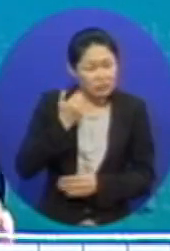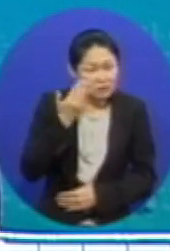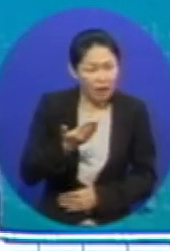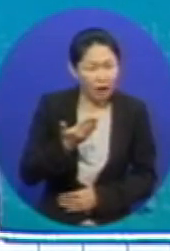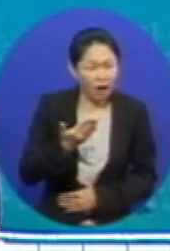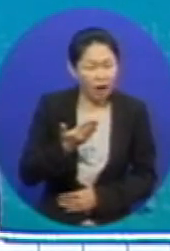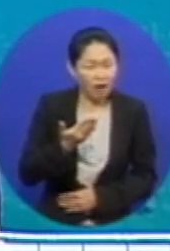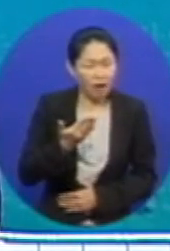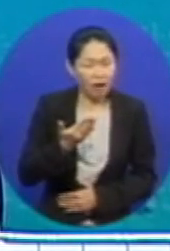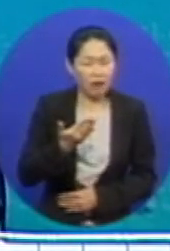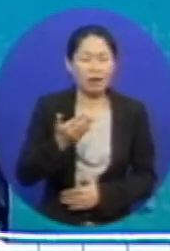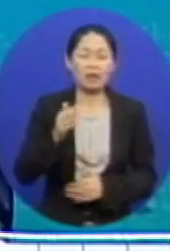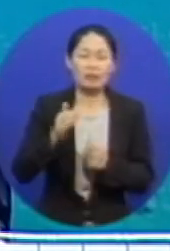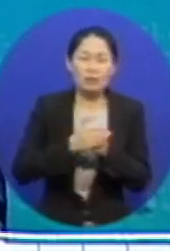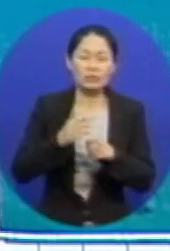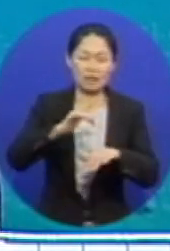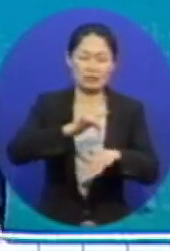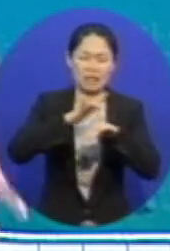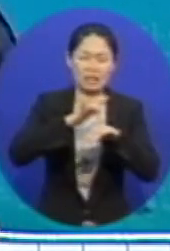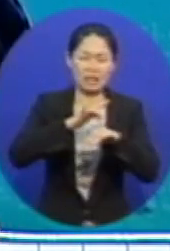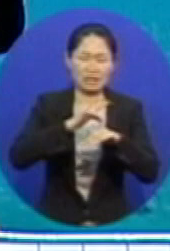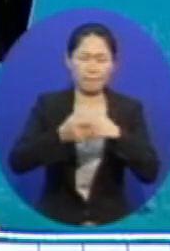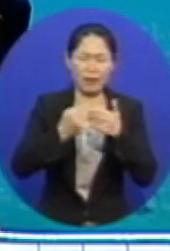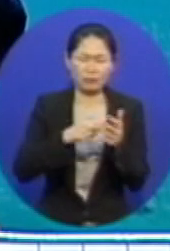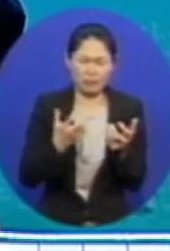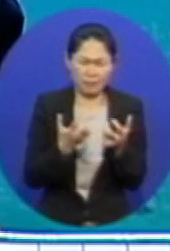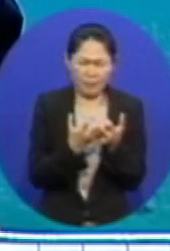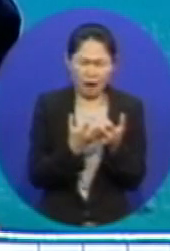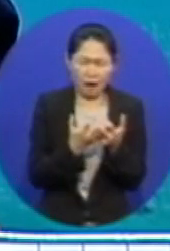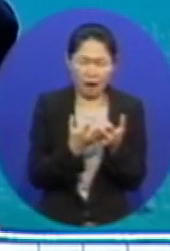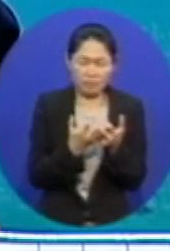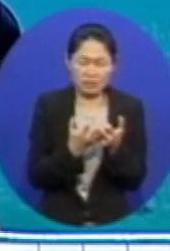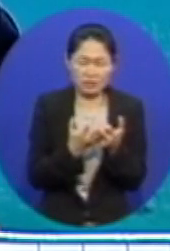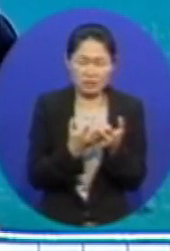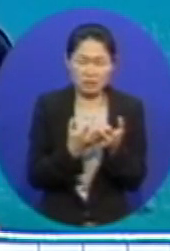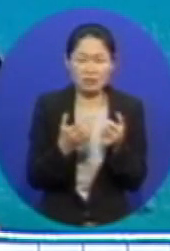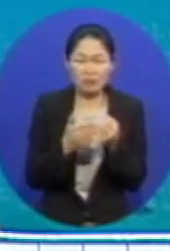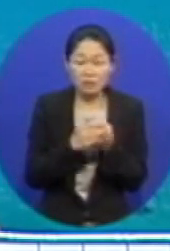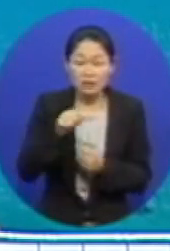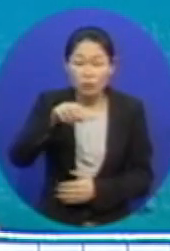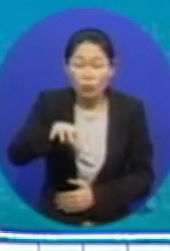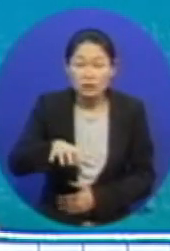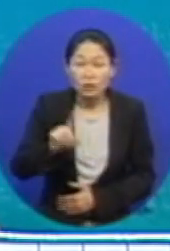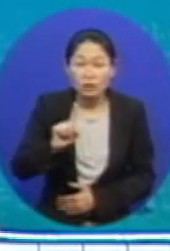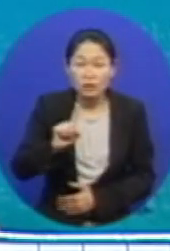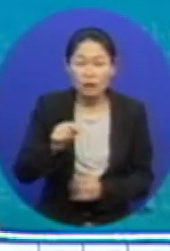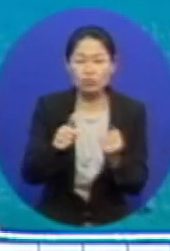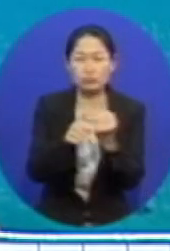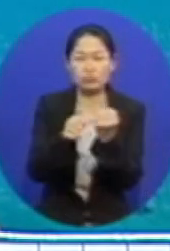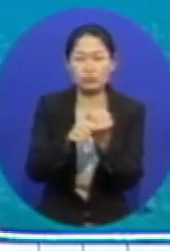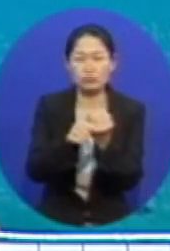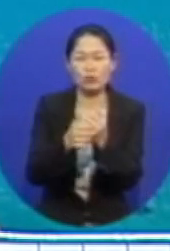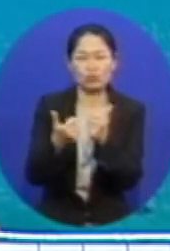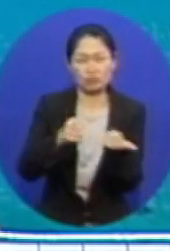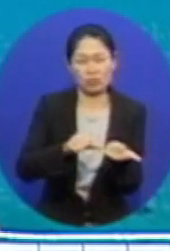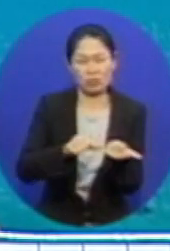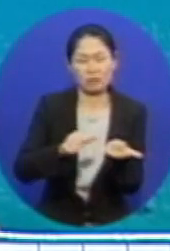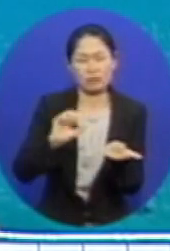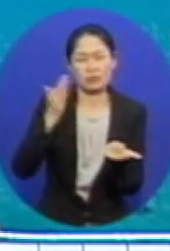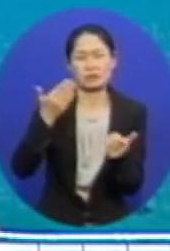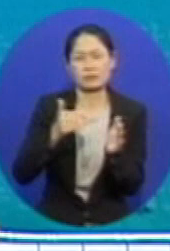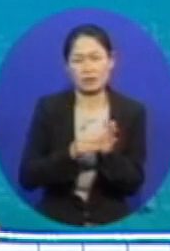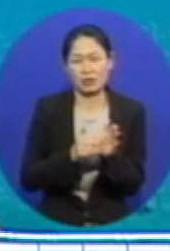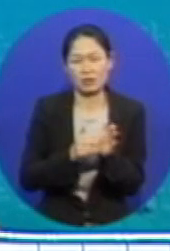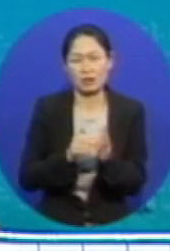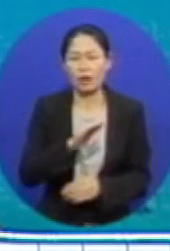버렸어요 그러니까 그리고 그 자리에서 주거나 같잖아요 그러므로 여러분 정말 두려운